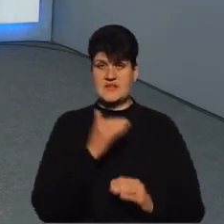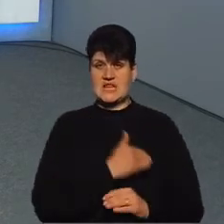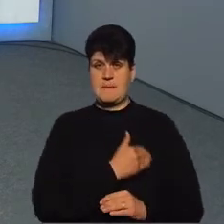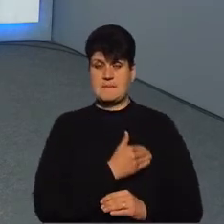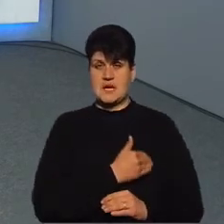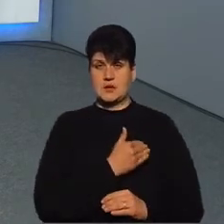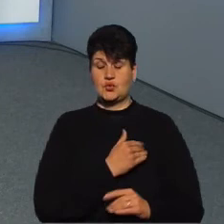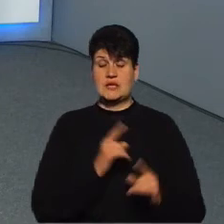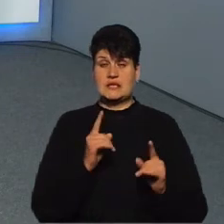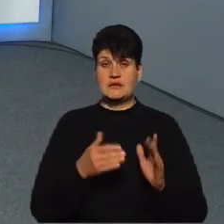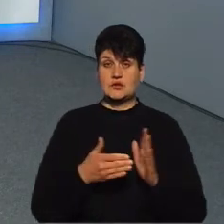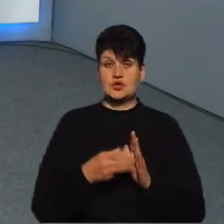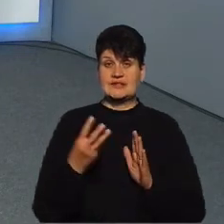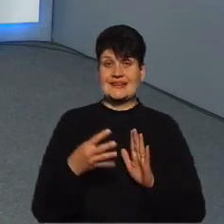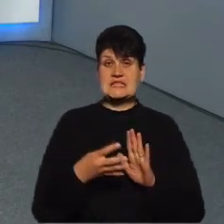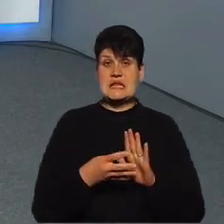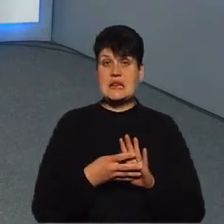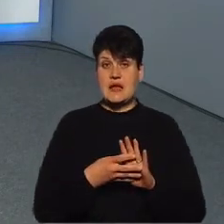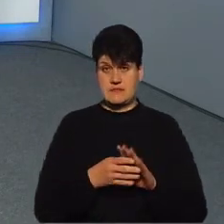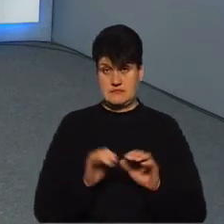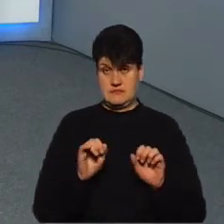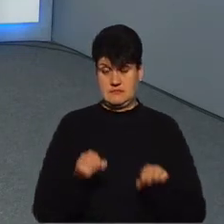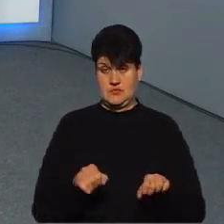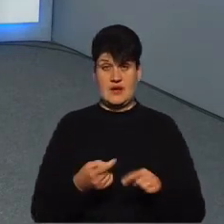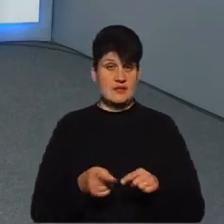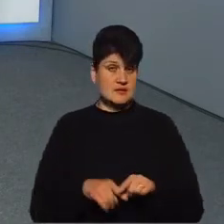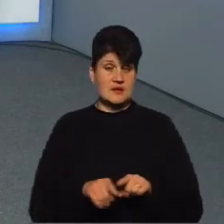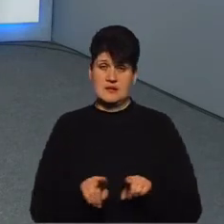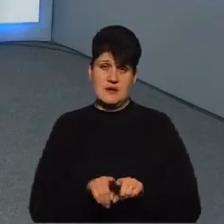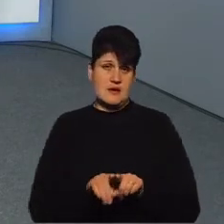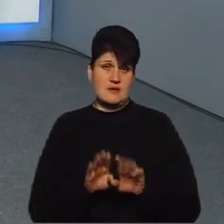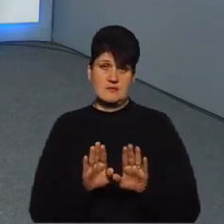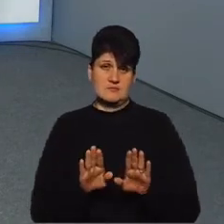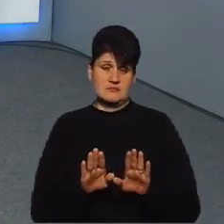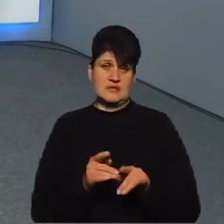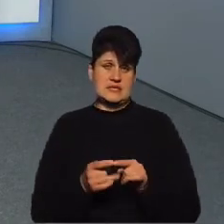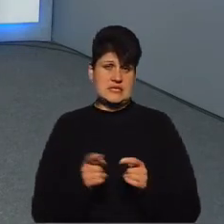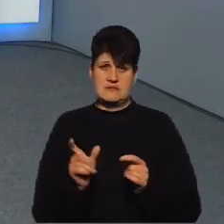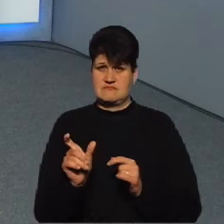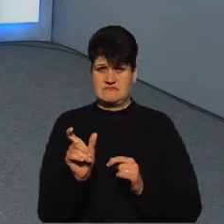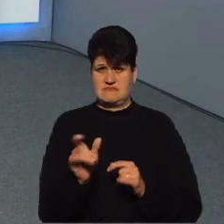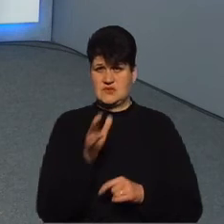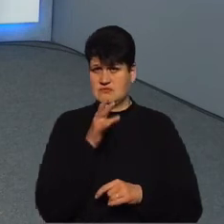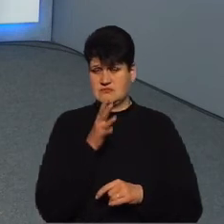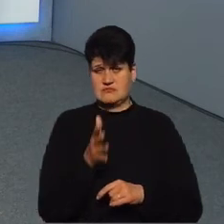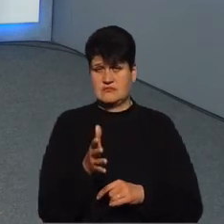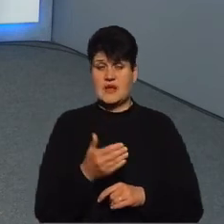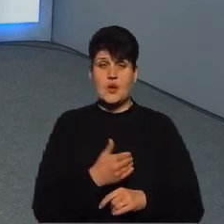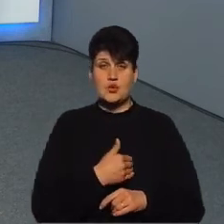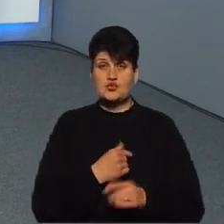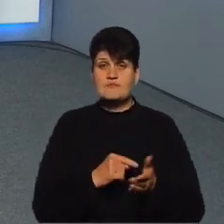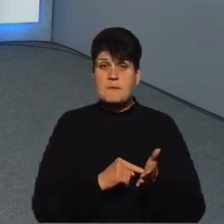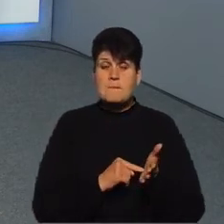до 39, але це так само доволі короткий період. І я хочу підкреслити,